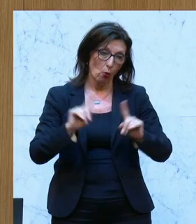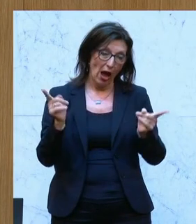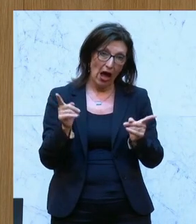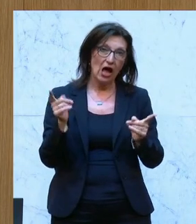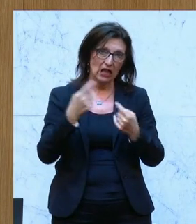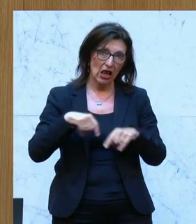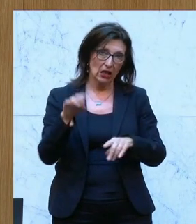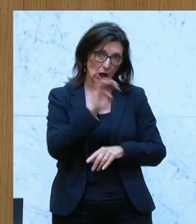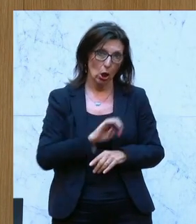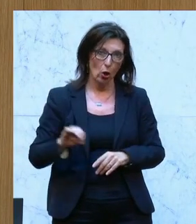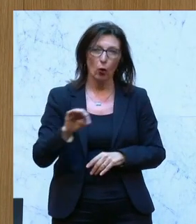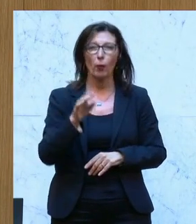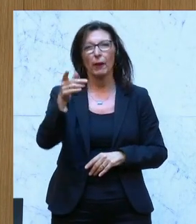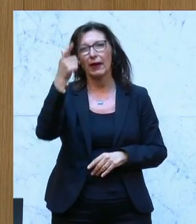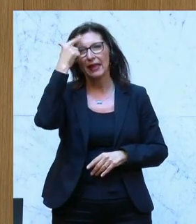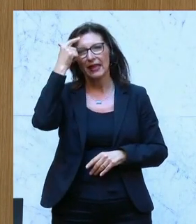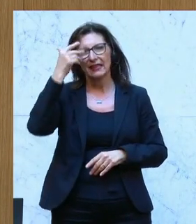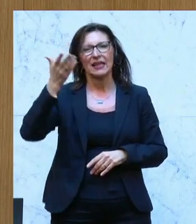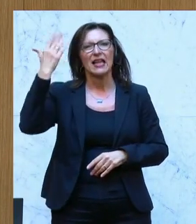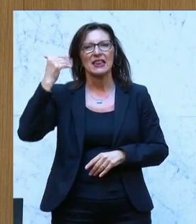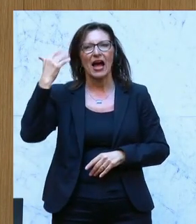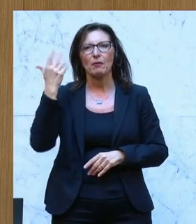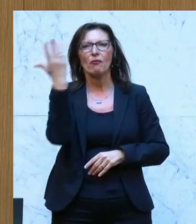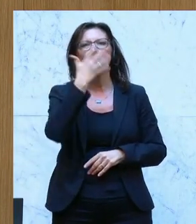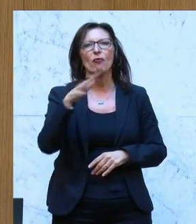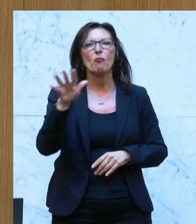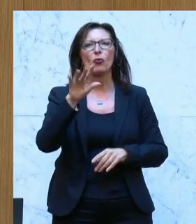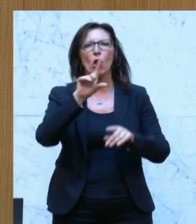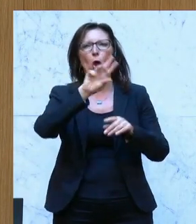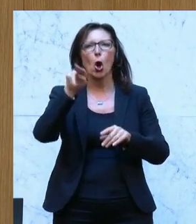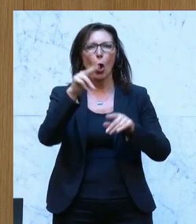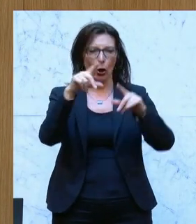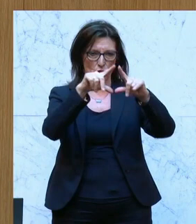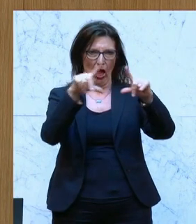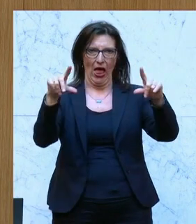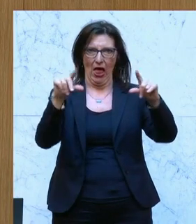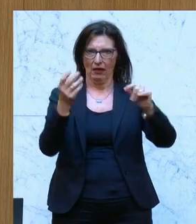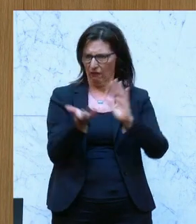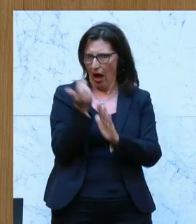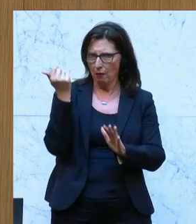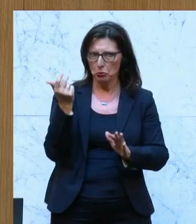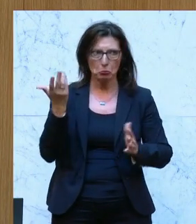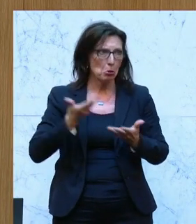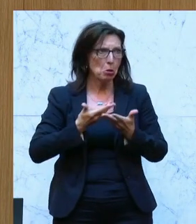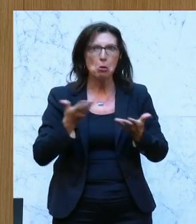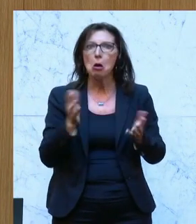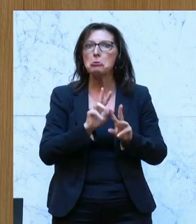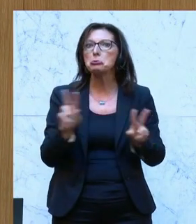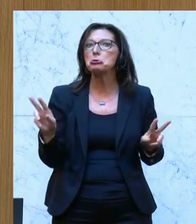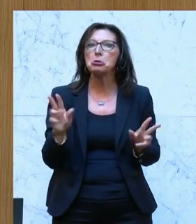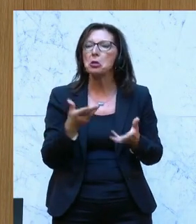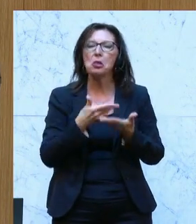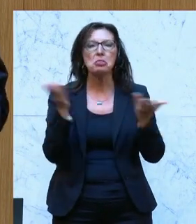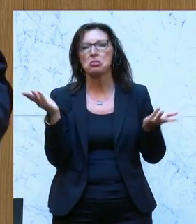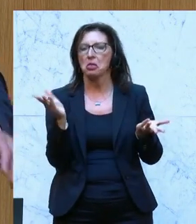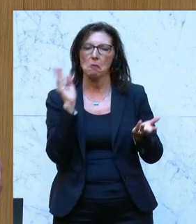europäischen Ländern. Erinnern wir uns zurück an die Abschaffung des 500-Euro-Scheins. Da hat es keine große Aufregung gegeben, weil ja kalkuliert